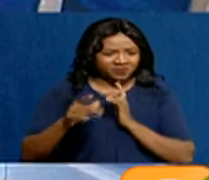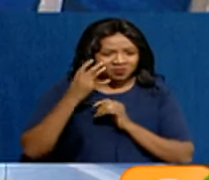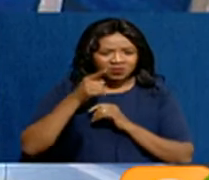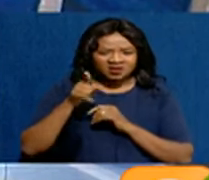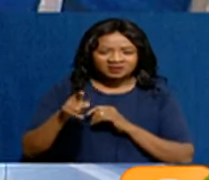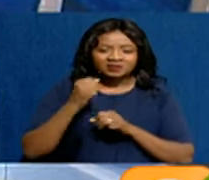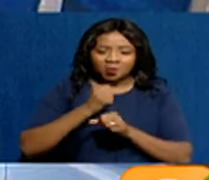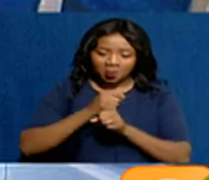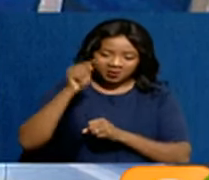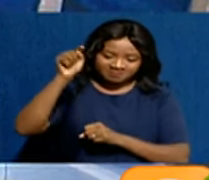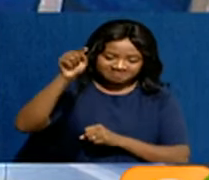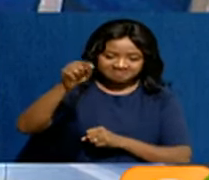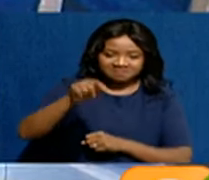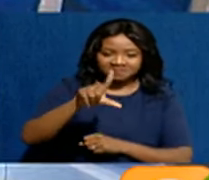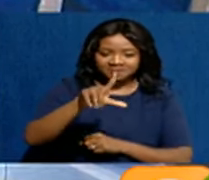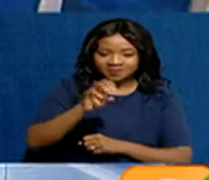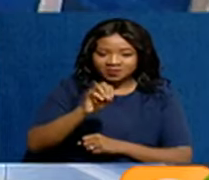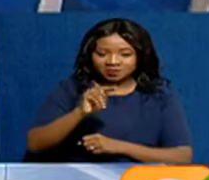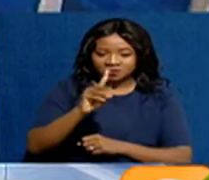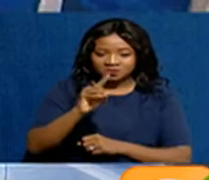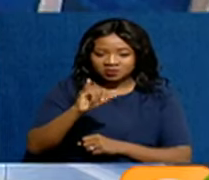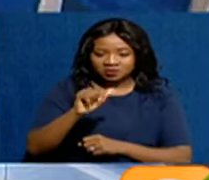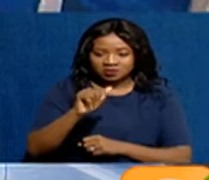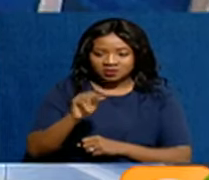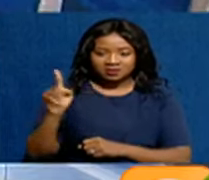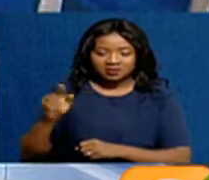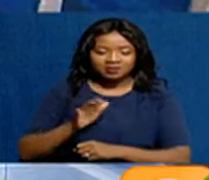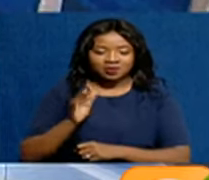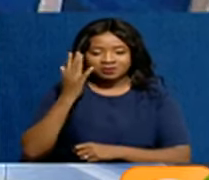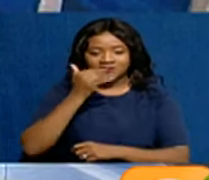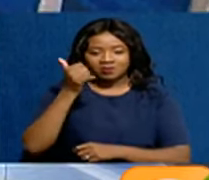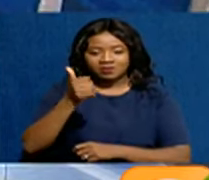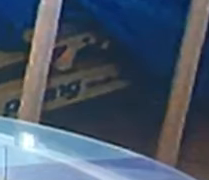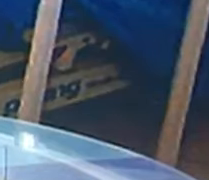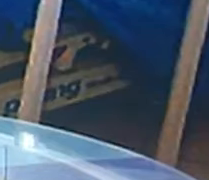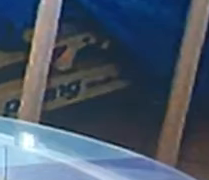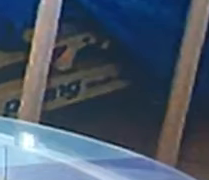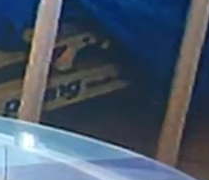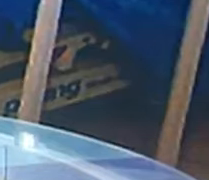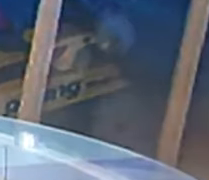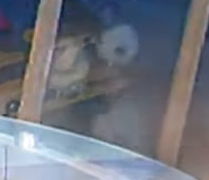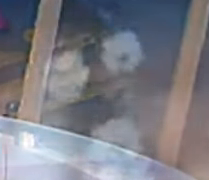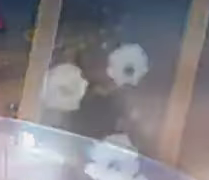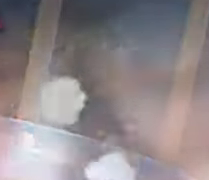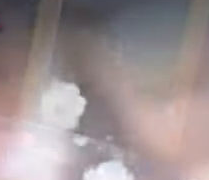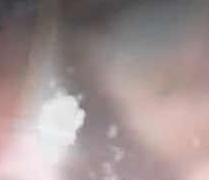akiwa huko Londiani ndiye anayetupambia makala yetu ya Mwanamke Bomba.